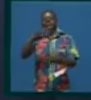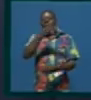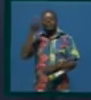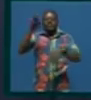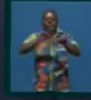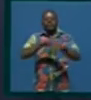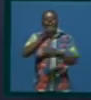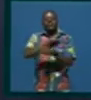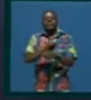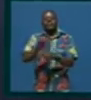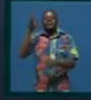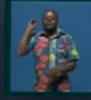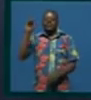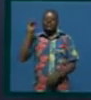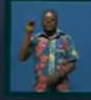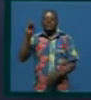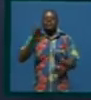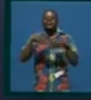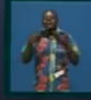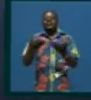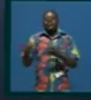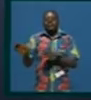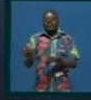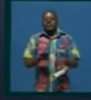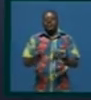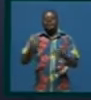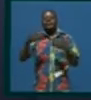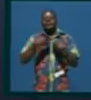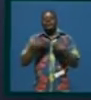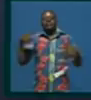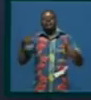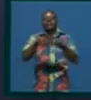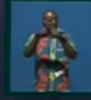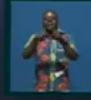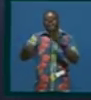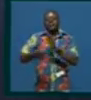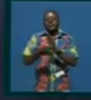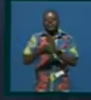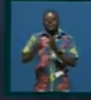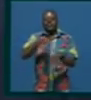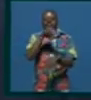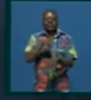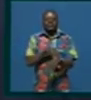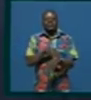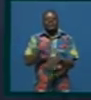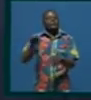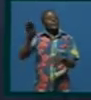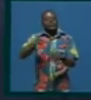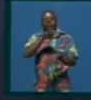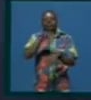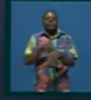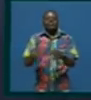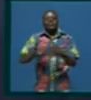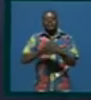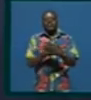votre démocratie, comment faire confronter les défis économiques à ce moment. C'est un moment clé. Et moi, je dois